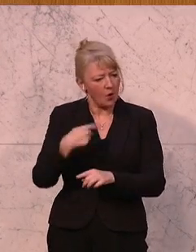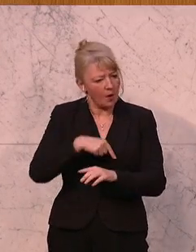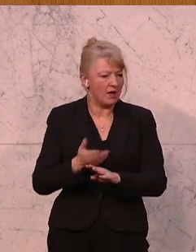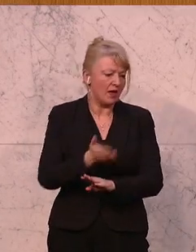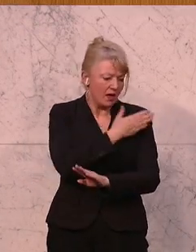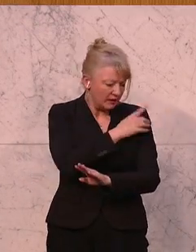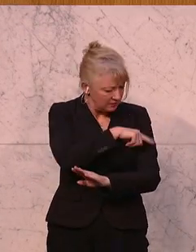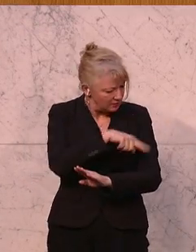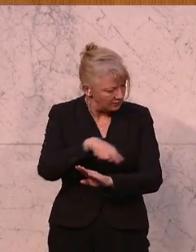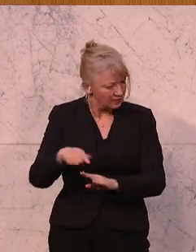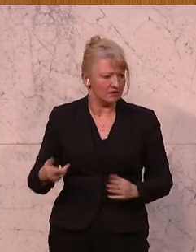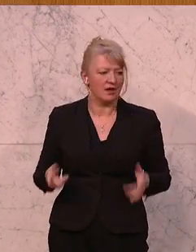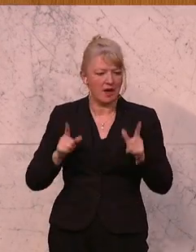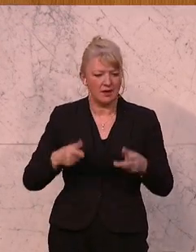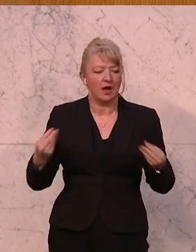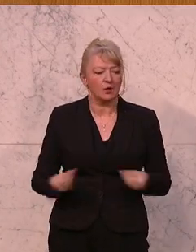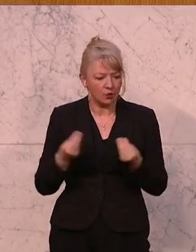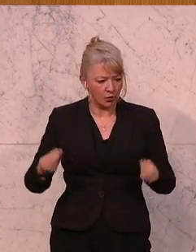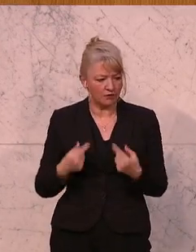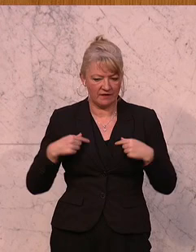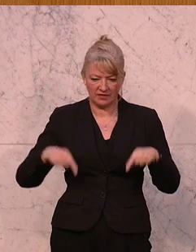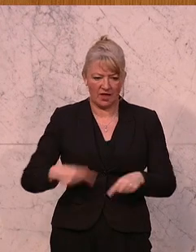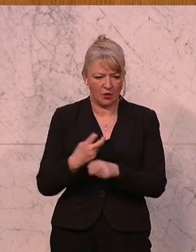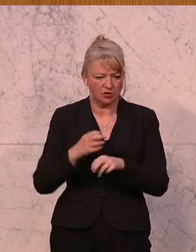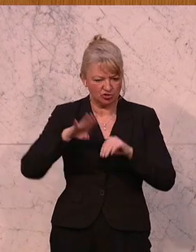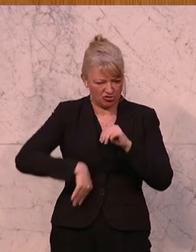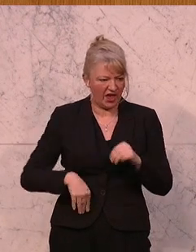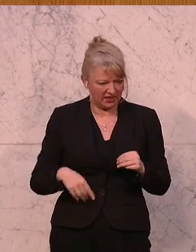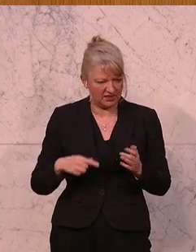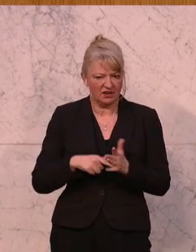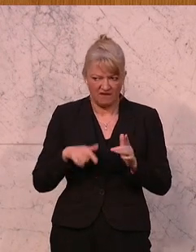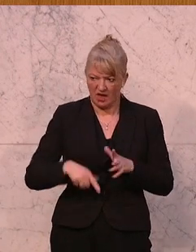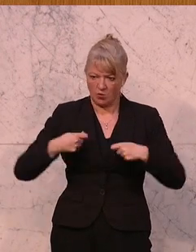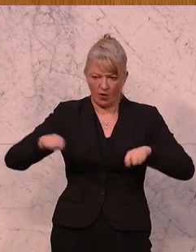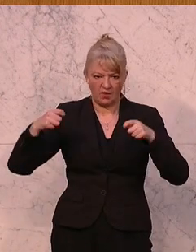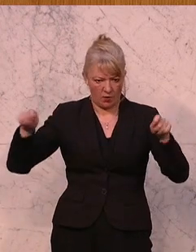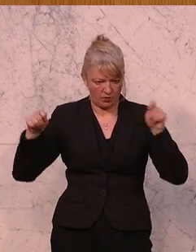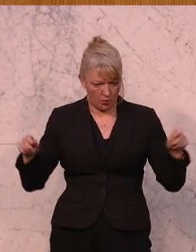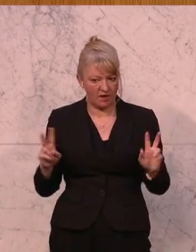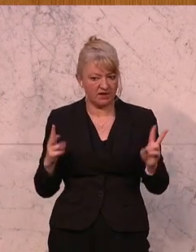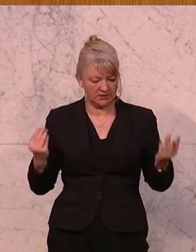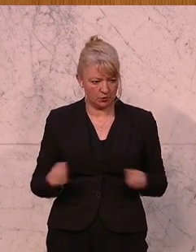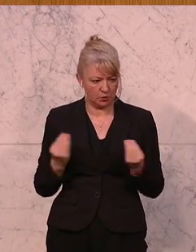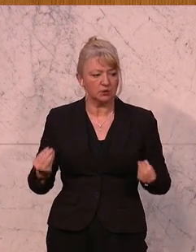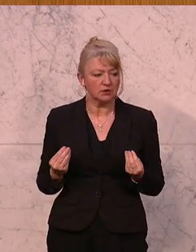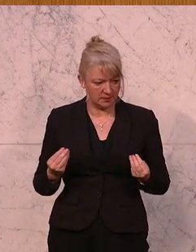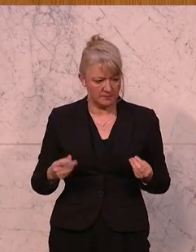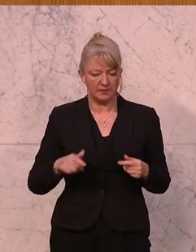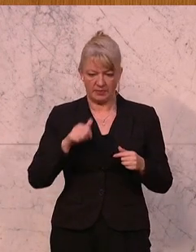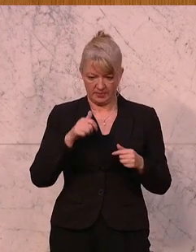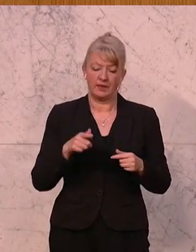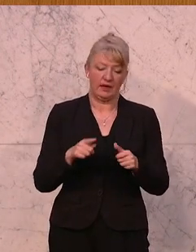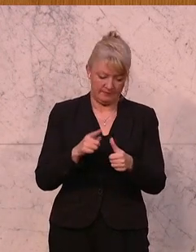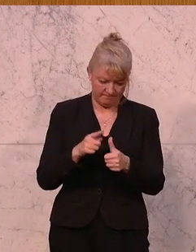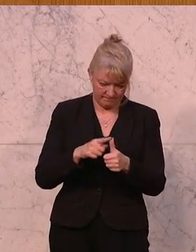Aber der Grund, dass wir in Österreich so schlecht durch die Teuerungskrise gekommen sind, ist ja nicht nur, dass die Regierung nichts